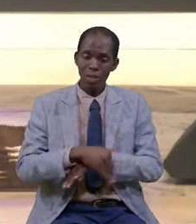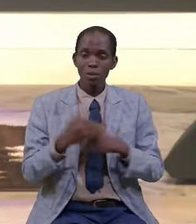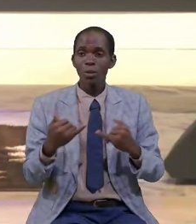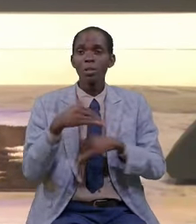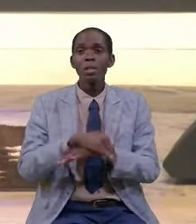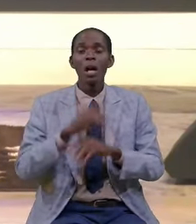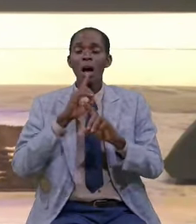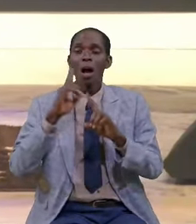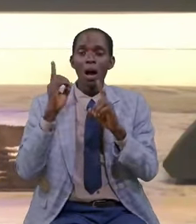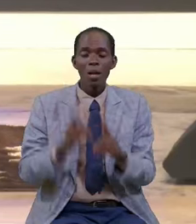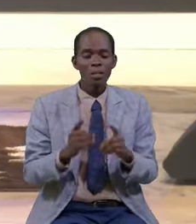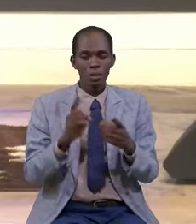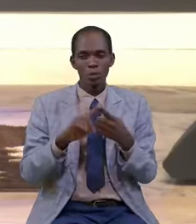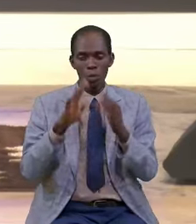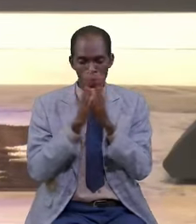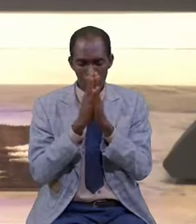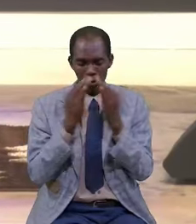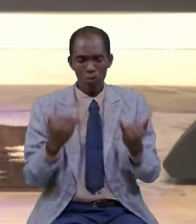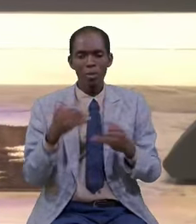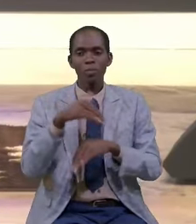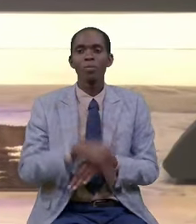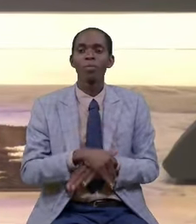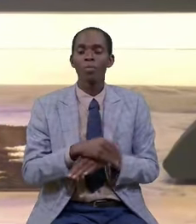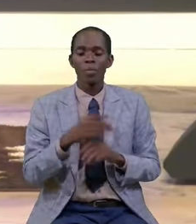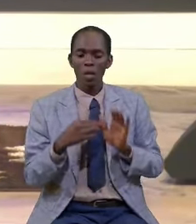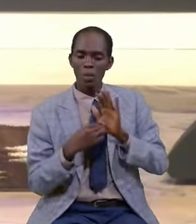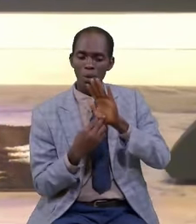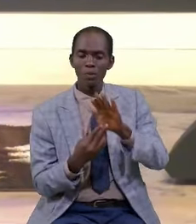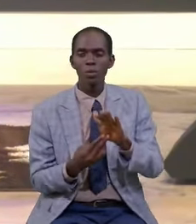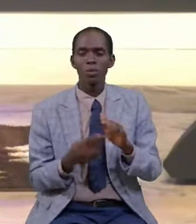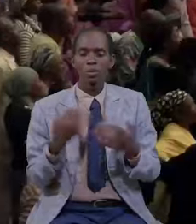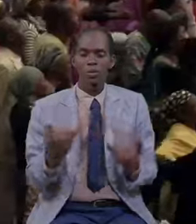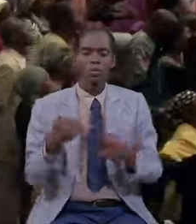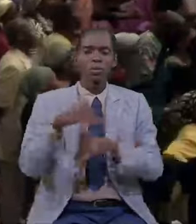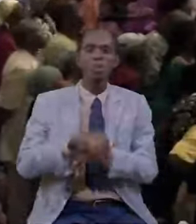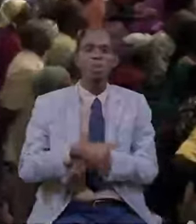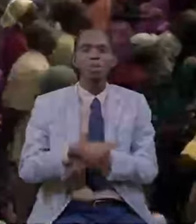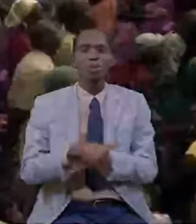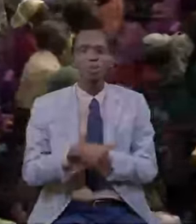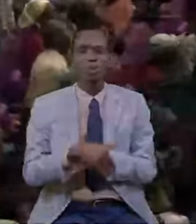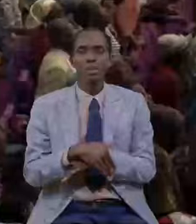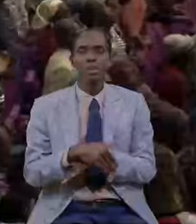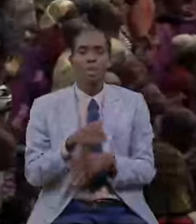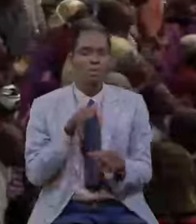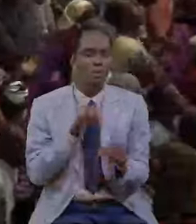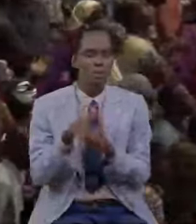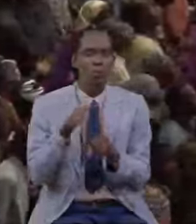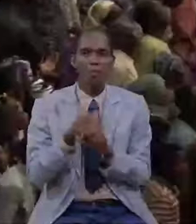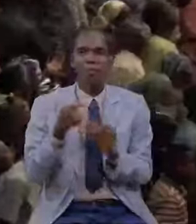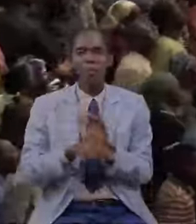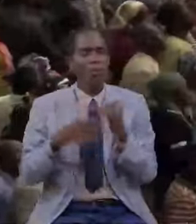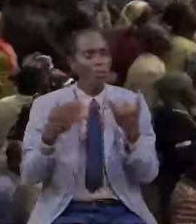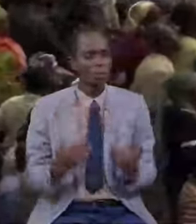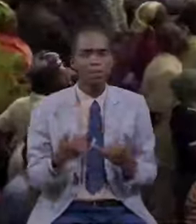les prières sont exaucées. Il y a la manifestation ce soir. Il y a l'accomplissement ce